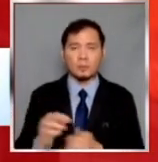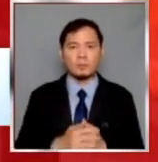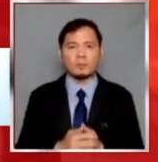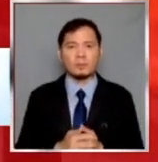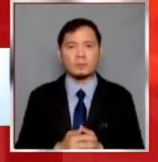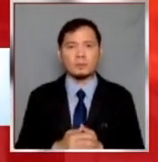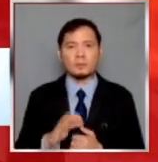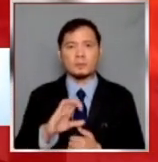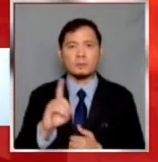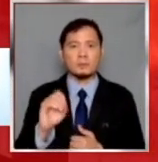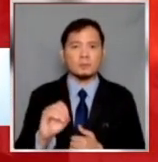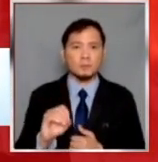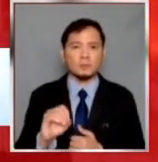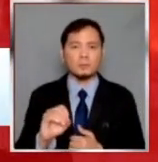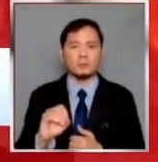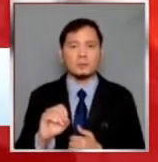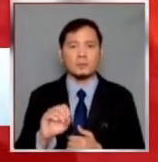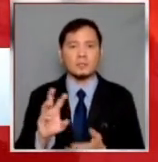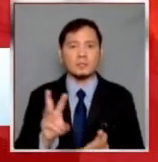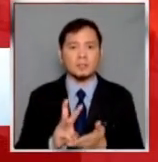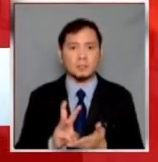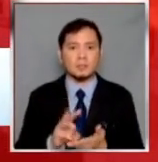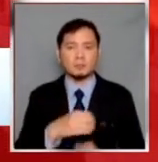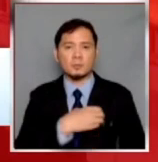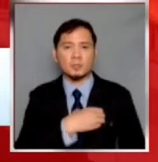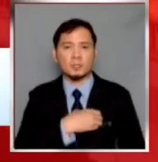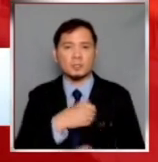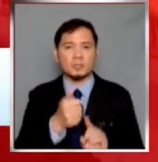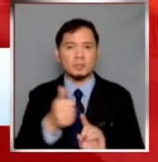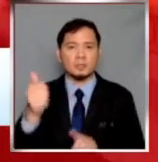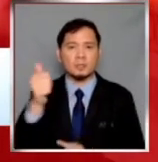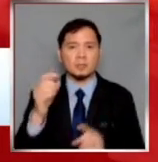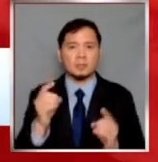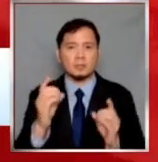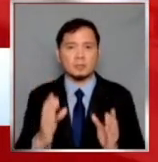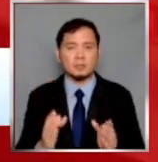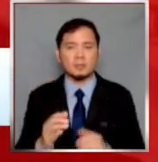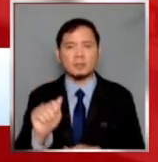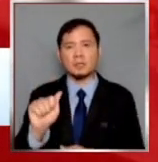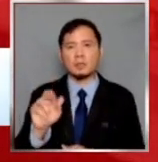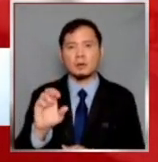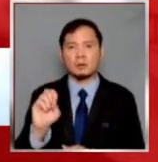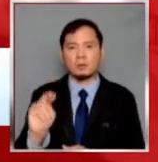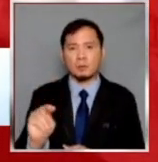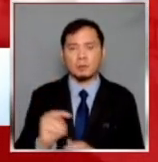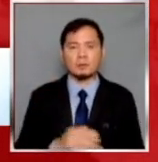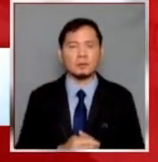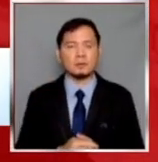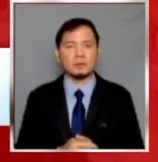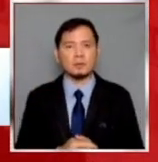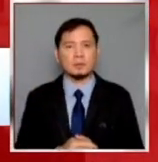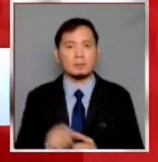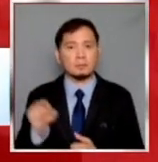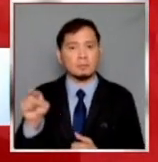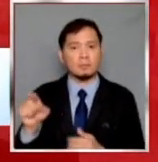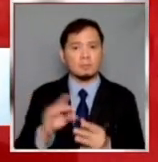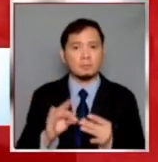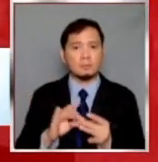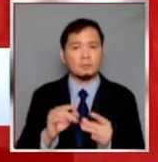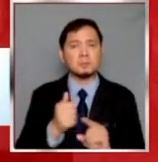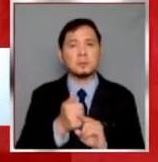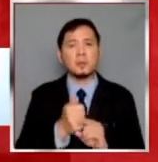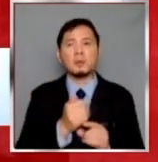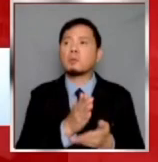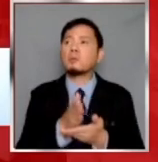12 ng hating gabi hanggang ngayong umaga alas 6, nakita niya peaceful ang pag-iikot niya at